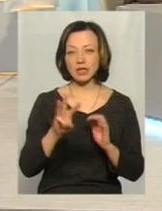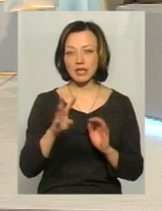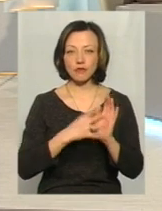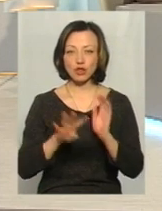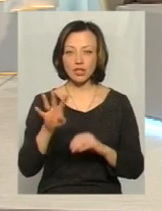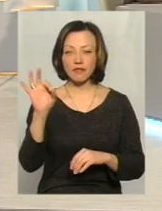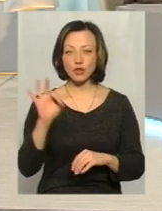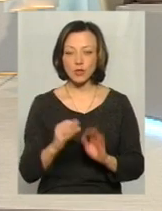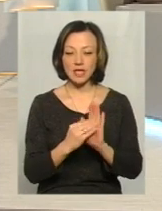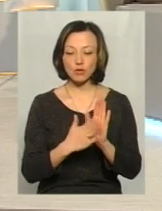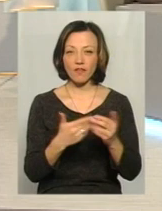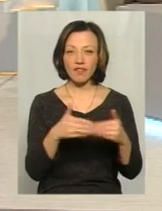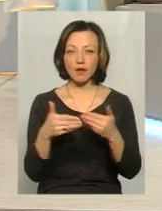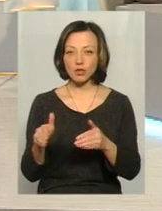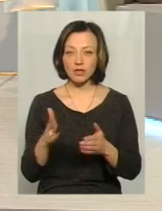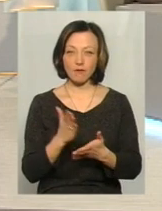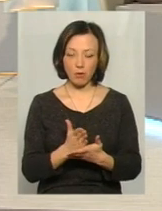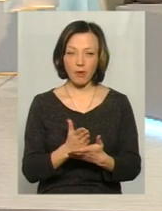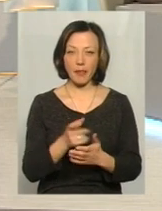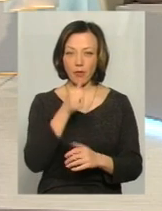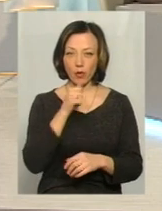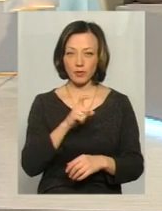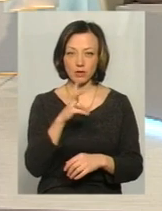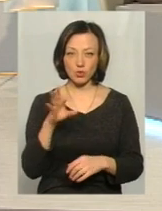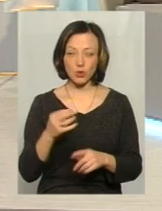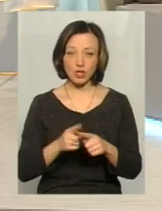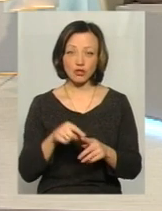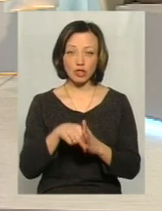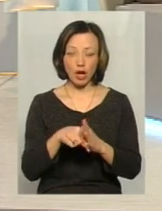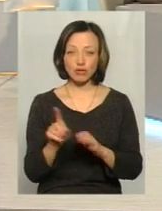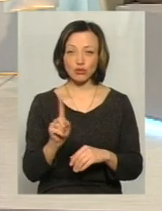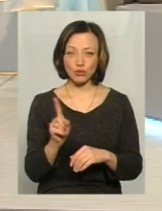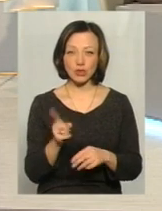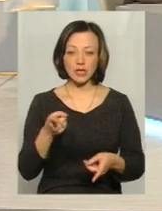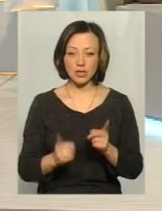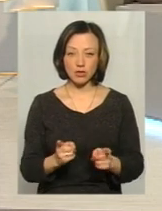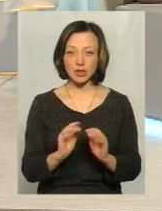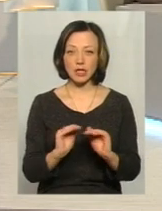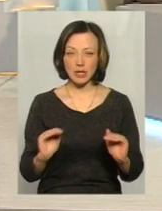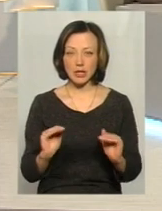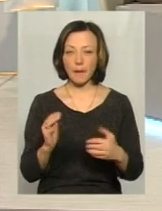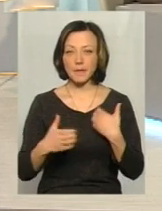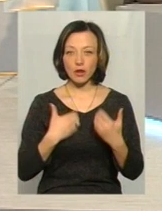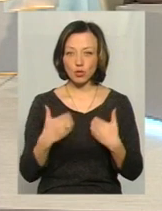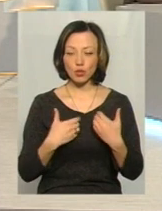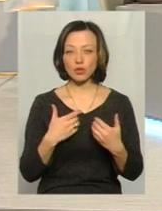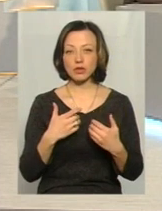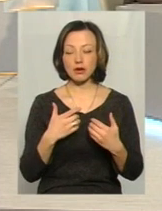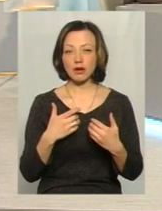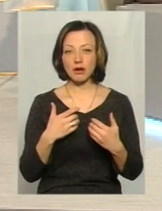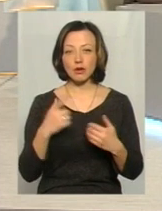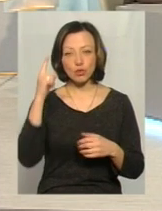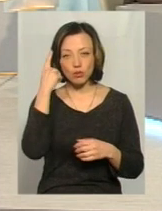93-94% зареєстрованих випускників ми маємо. Це говорить про те, що дійсно діти піклуються, діти